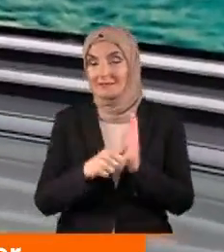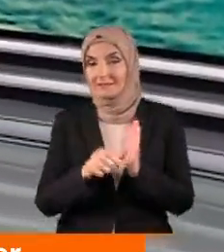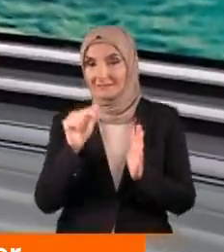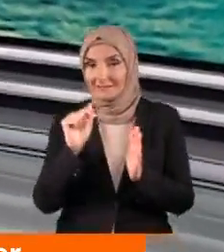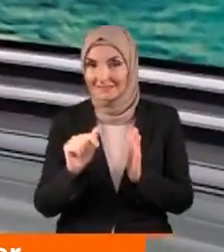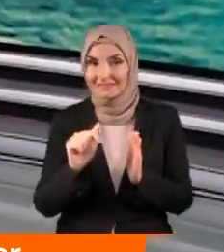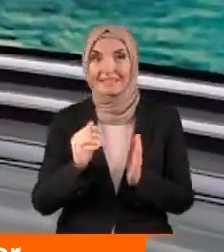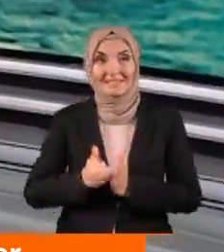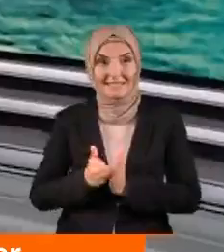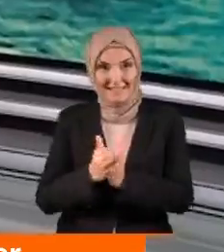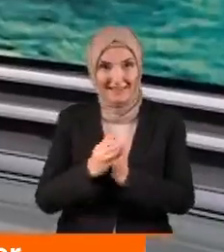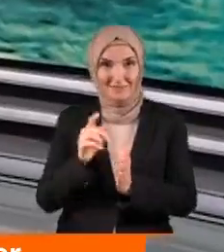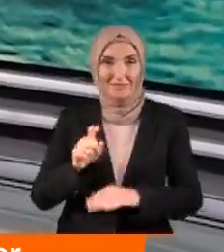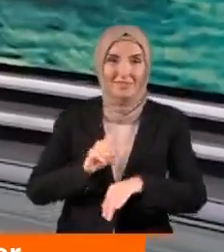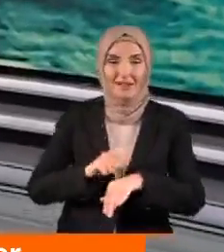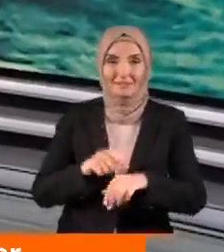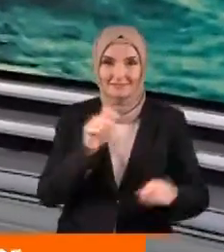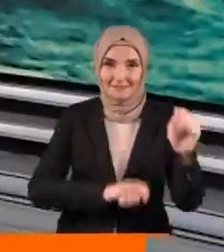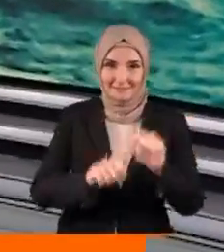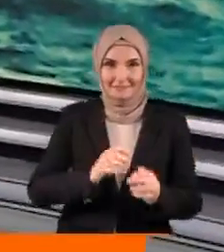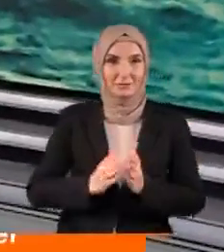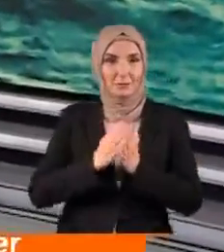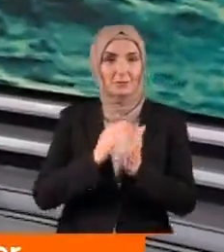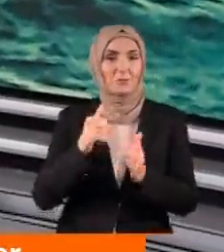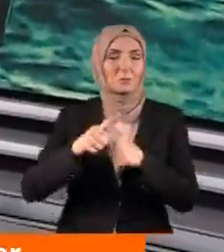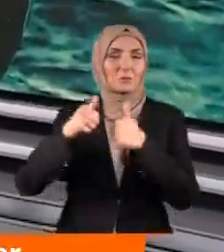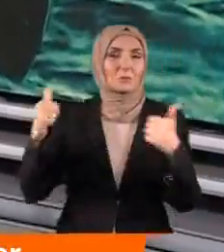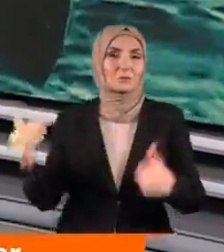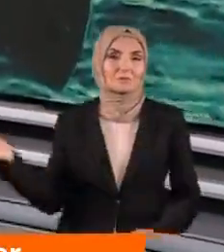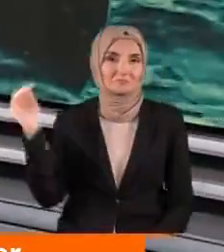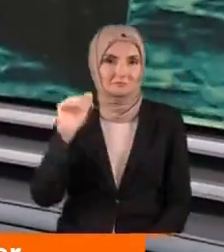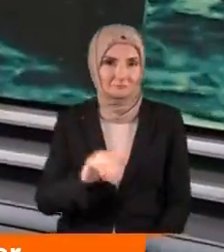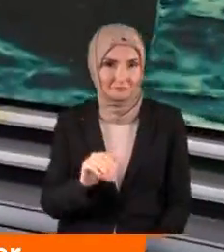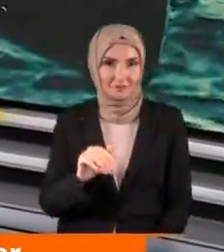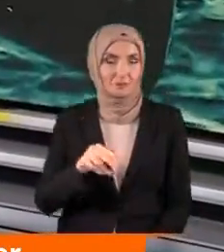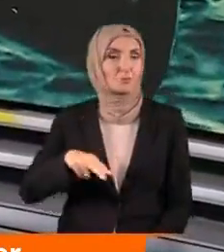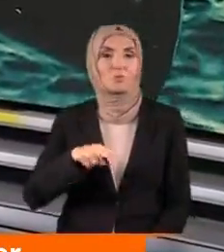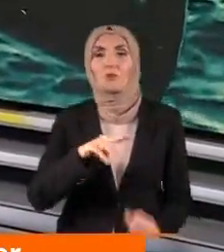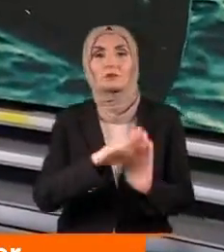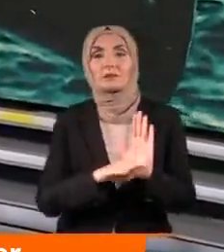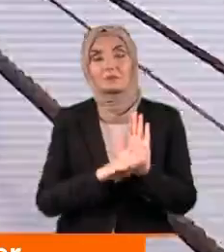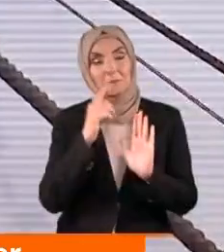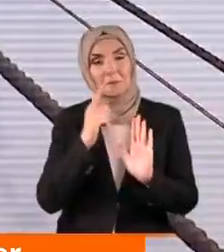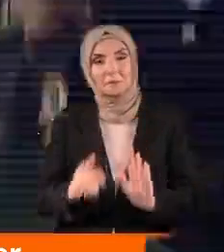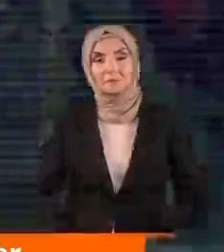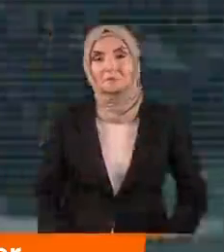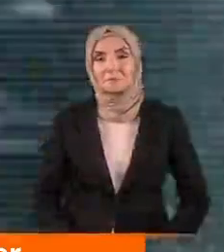bir kez daha İstanbul'a ulaştı. İşte Viking hayranlarını çok sevindiren yolculuğun ayrıntıları.